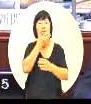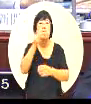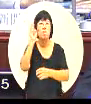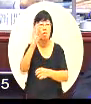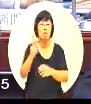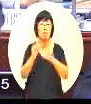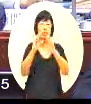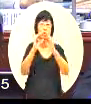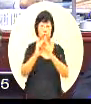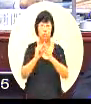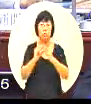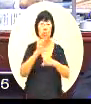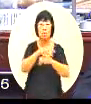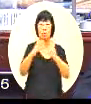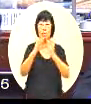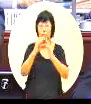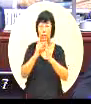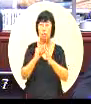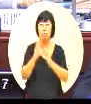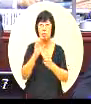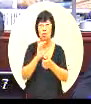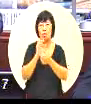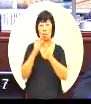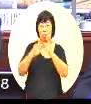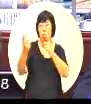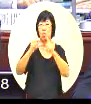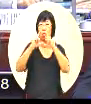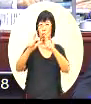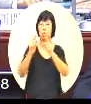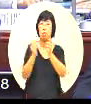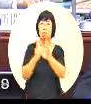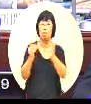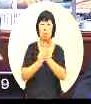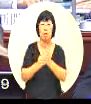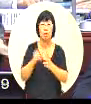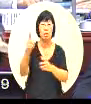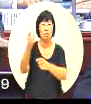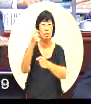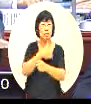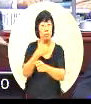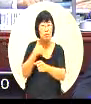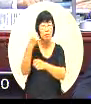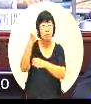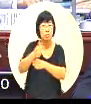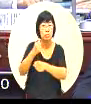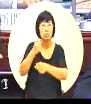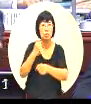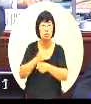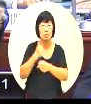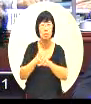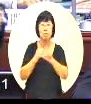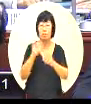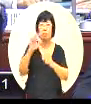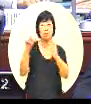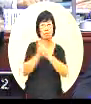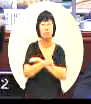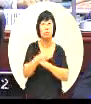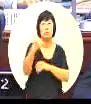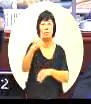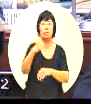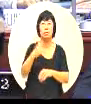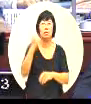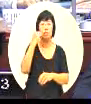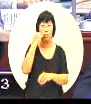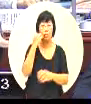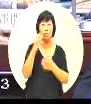答复他是不是水源区，但这个地方能不能做我现在都还没有进入。我这个在进